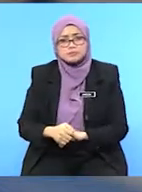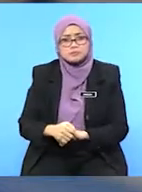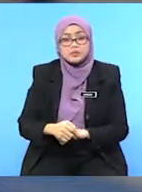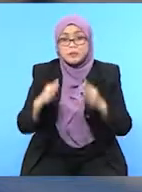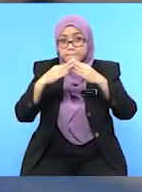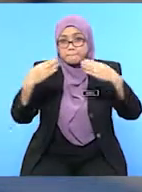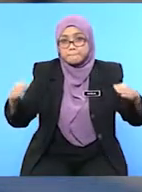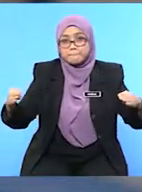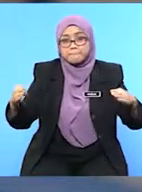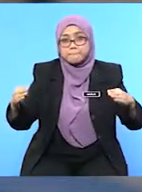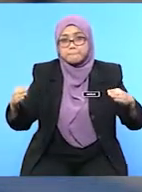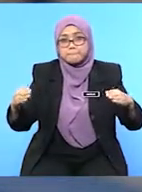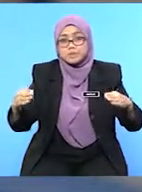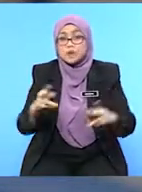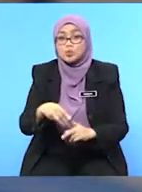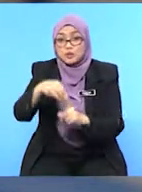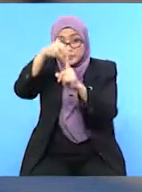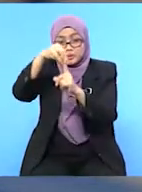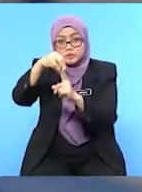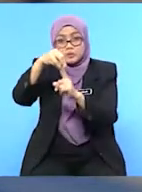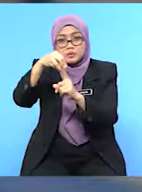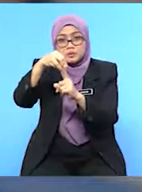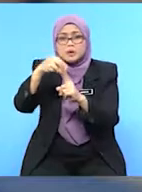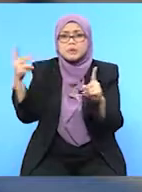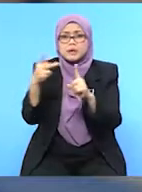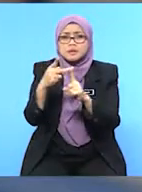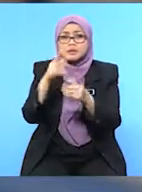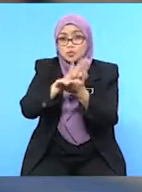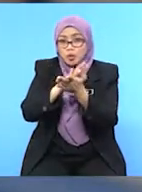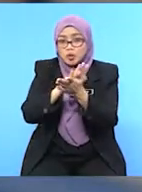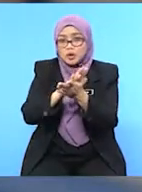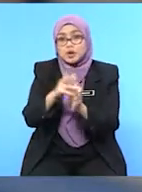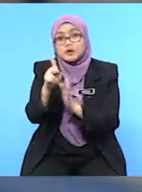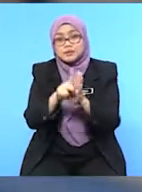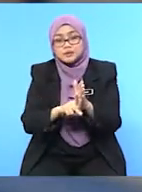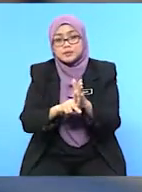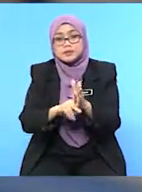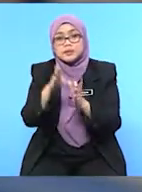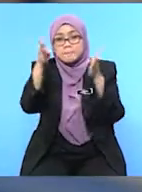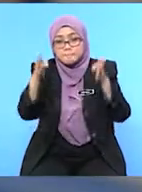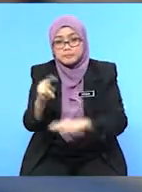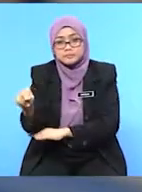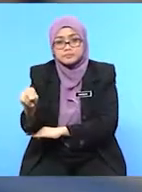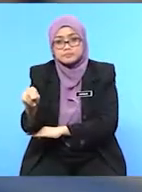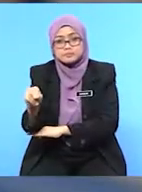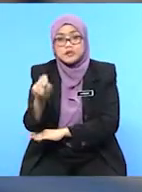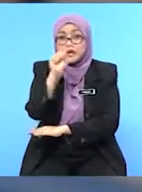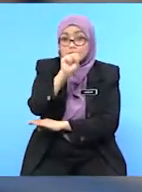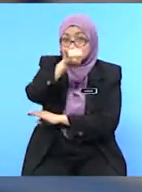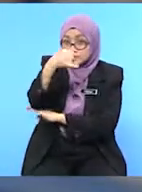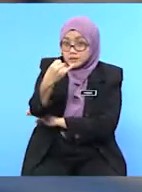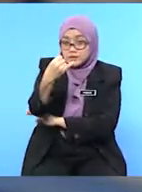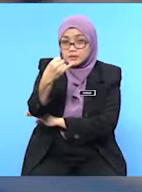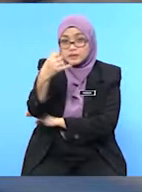bahasa pengantar utama hanya untuk sekolah kebangsaan saya jadinya eh menikahinya sekolah jenis kebangsaan